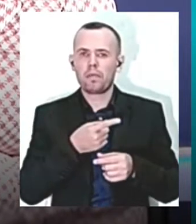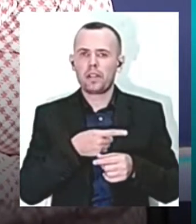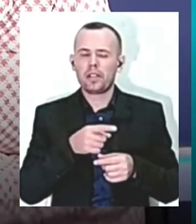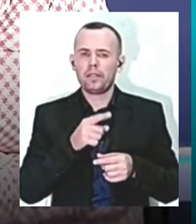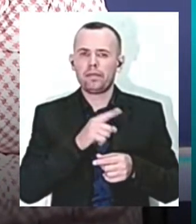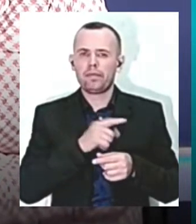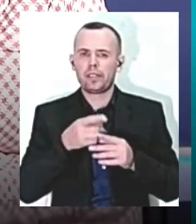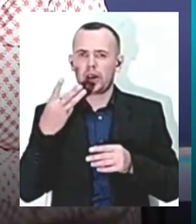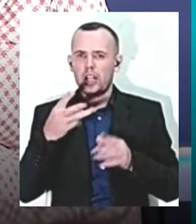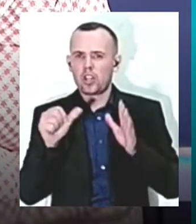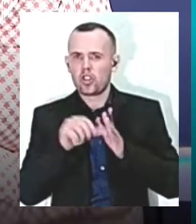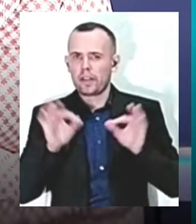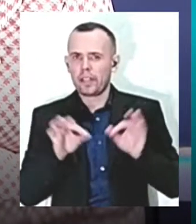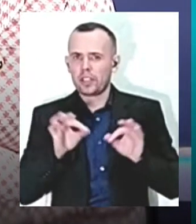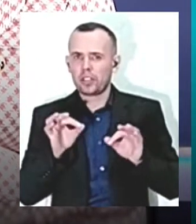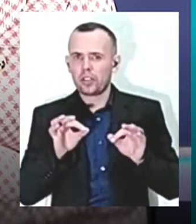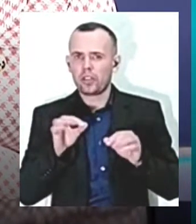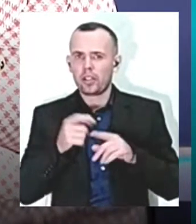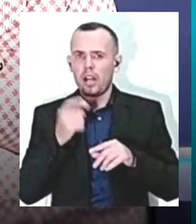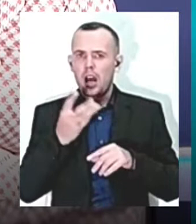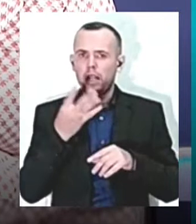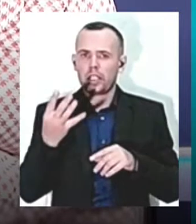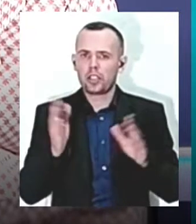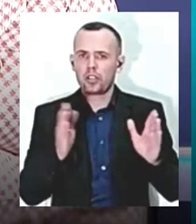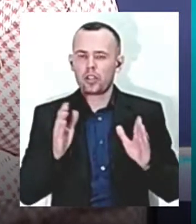36% і достаток 34%. Про що це говорить? На